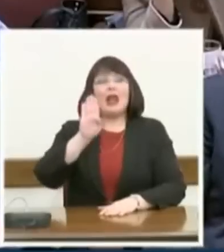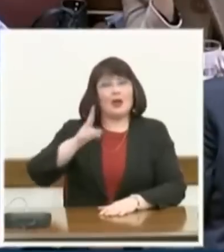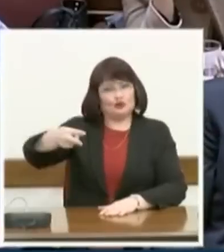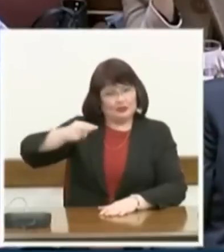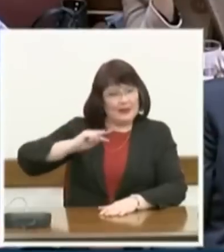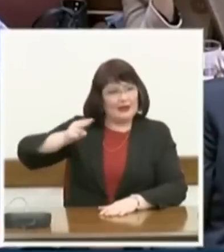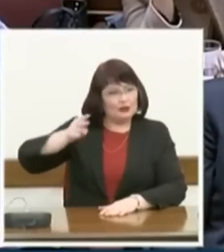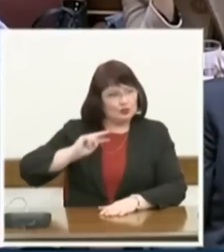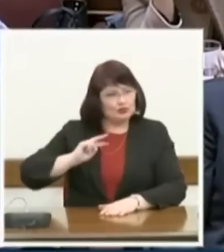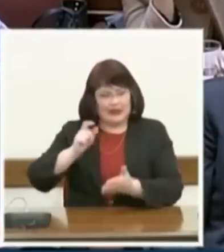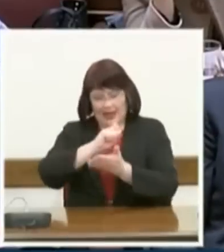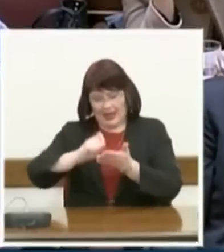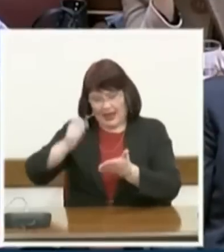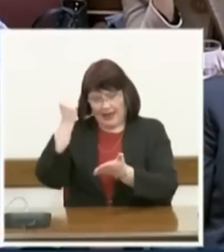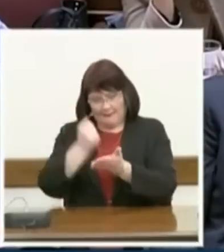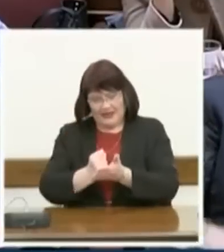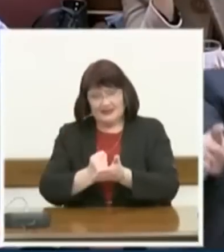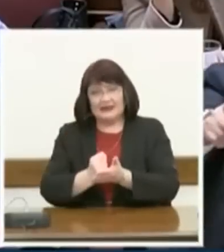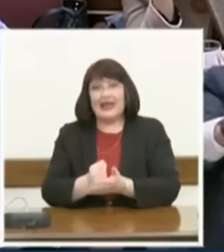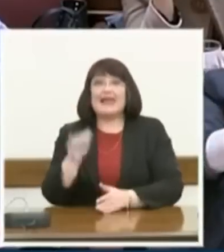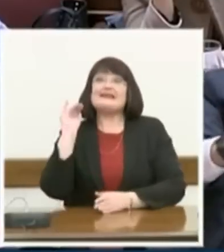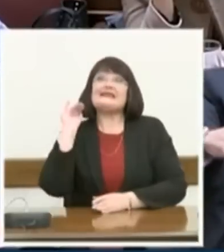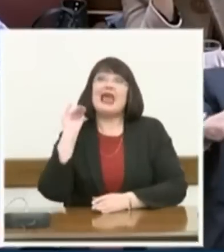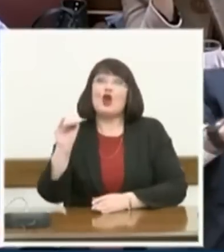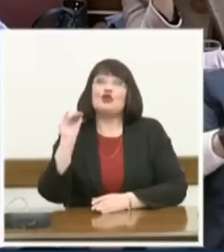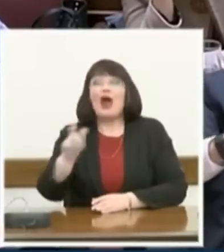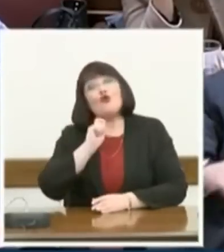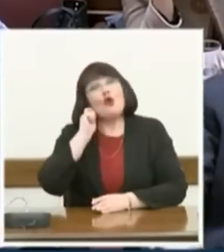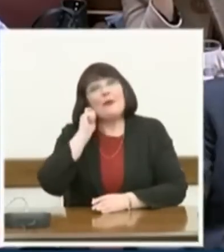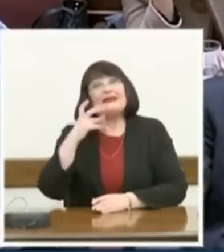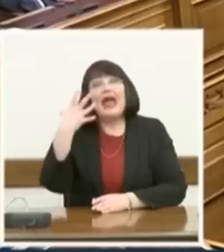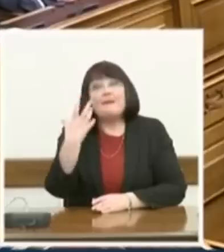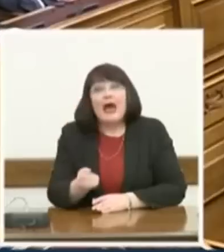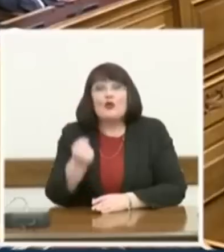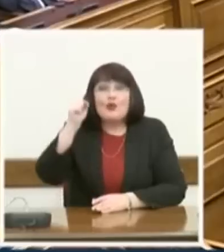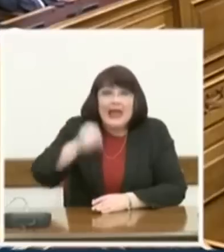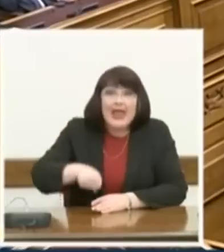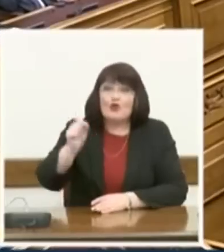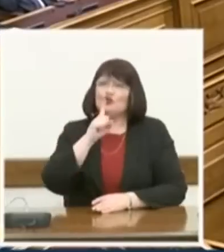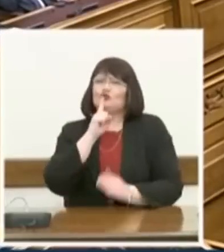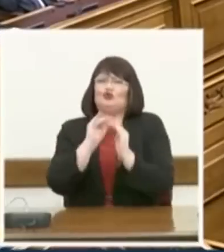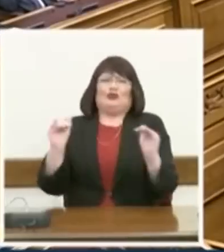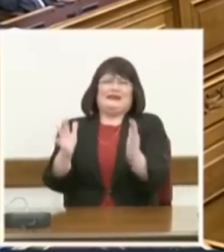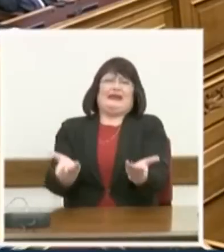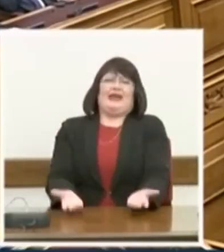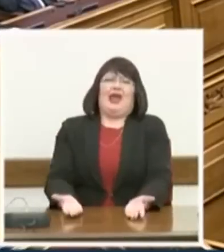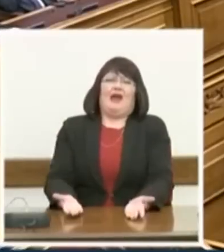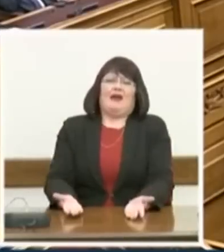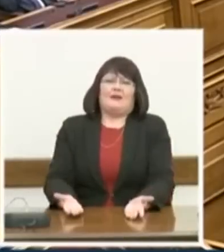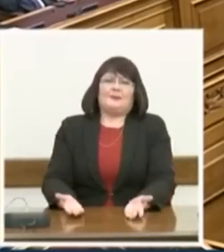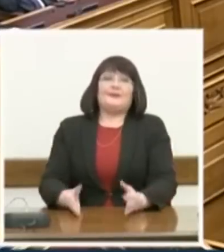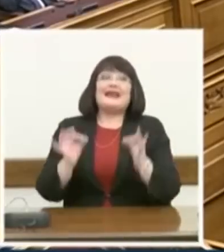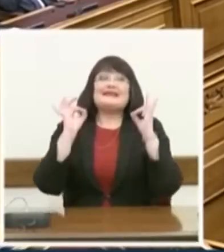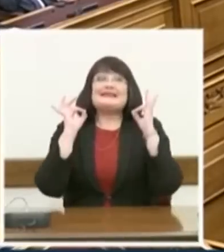σε επιστολή. Υπήρχαν ονόματα, ναι ή όχι. Ψυχία παρακαλώ. Υπήρχαν ονόματα,